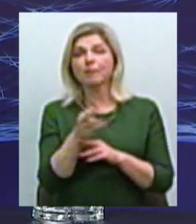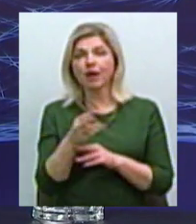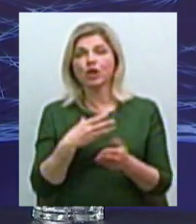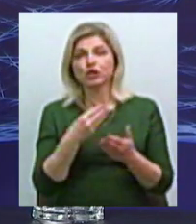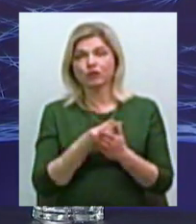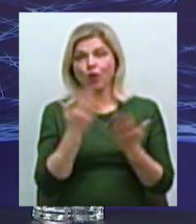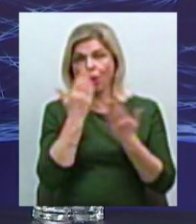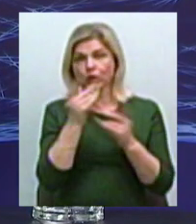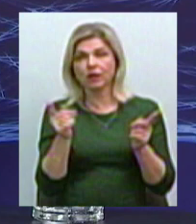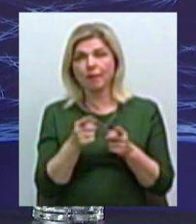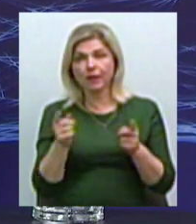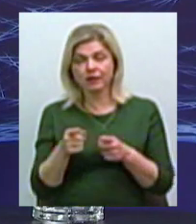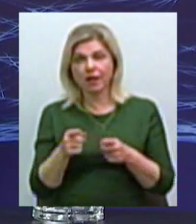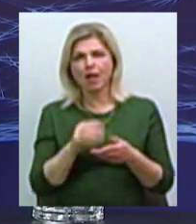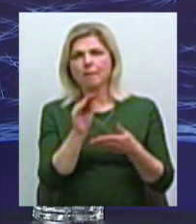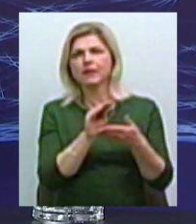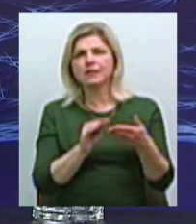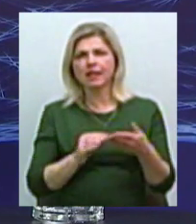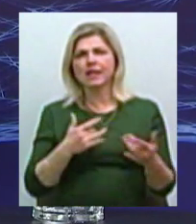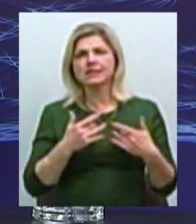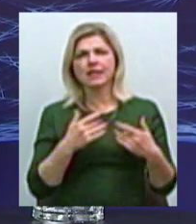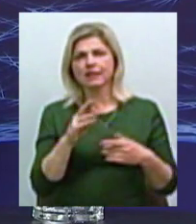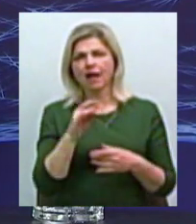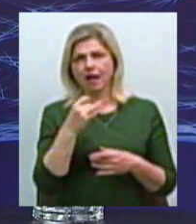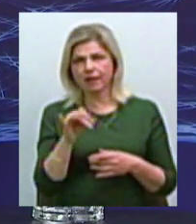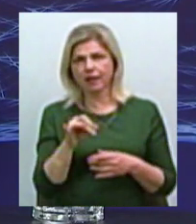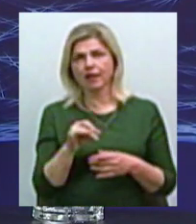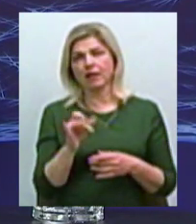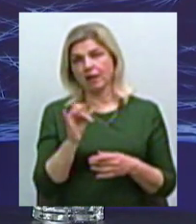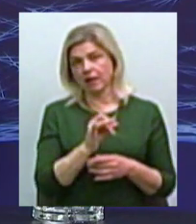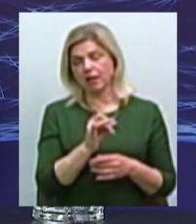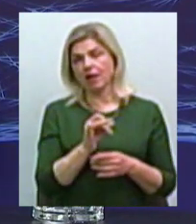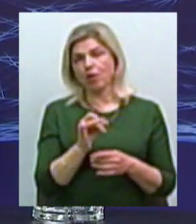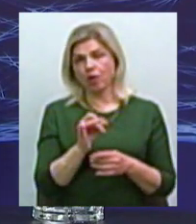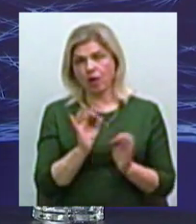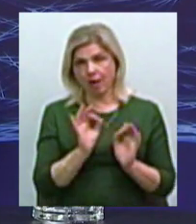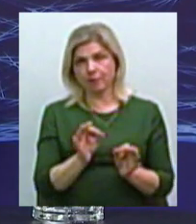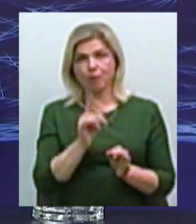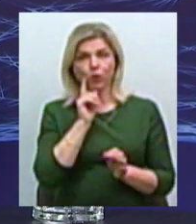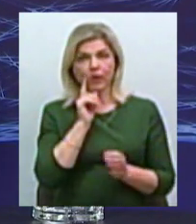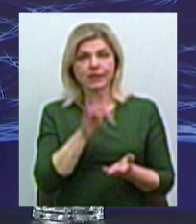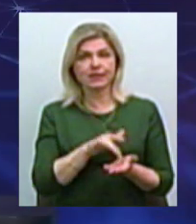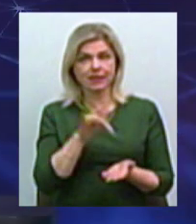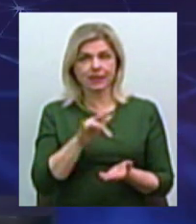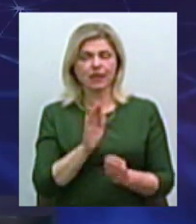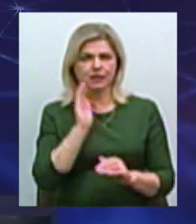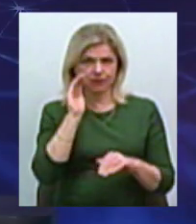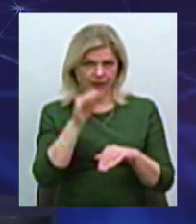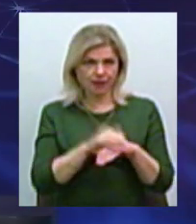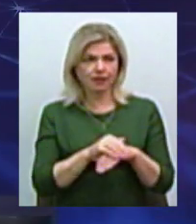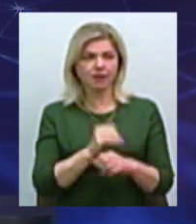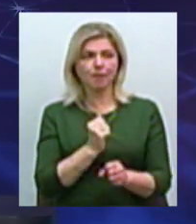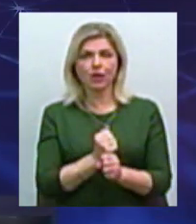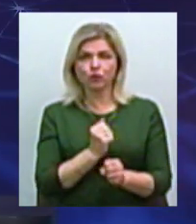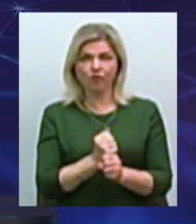короткометражки, прописували сценарії, розкадровки робили. Там, і в нас якраз в молодіжному центрі вони там цілий день